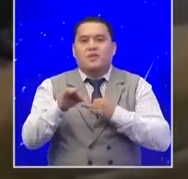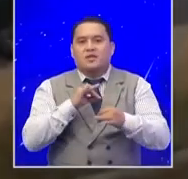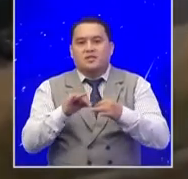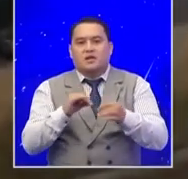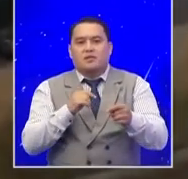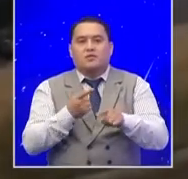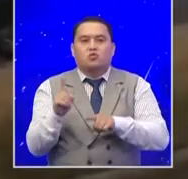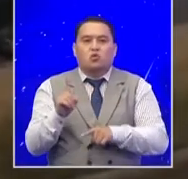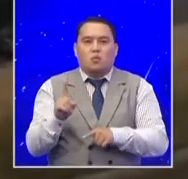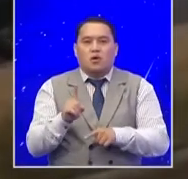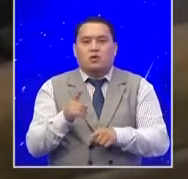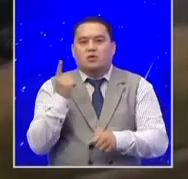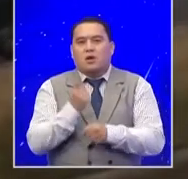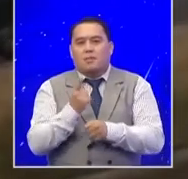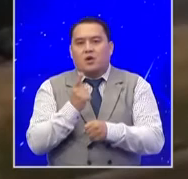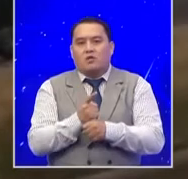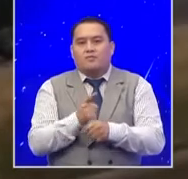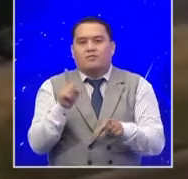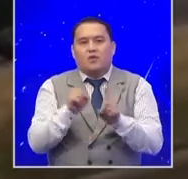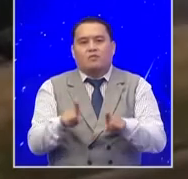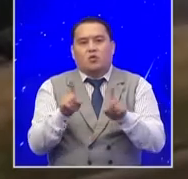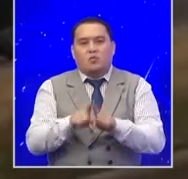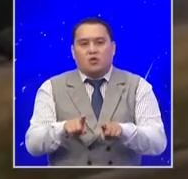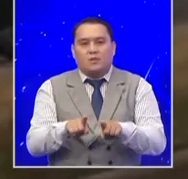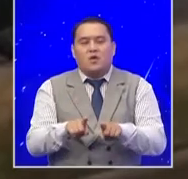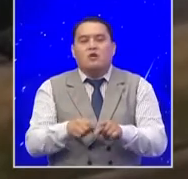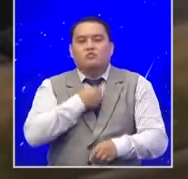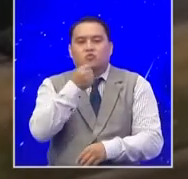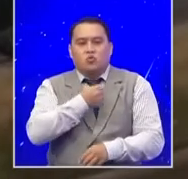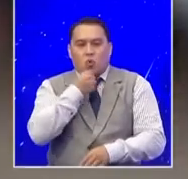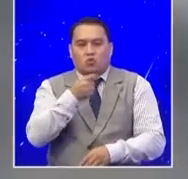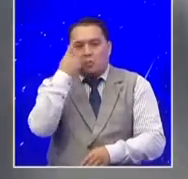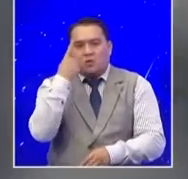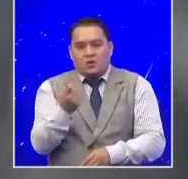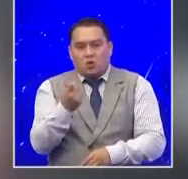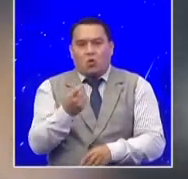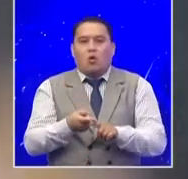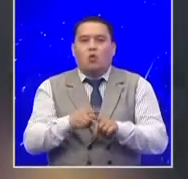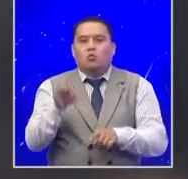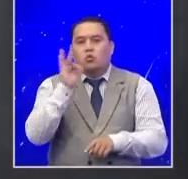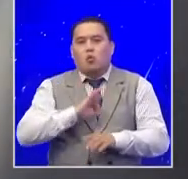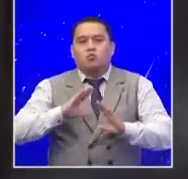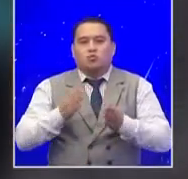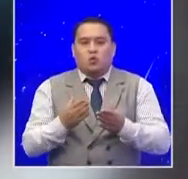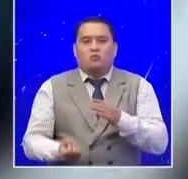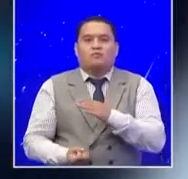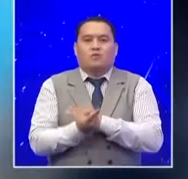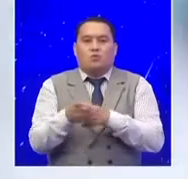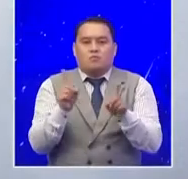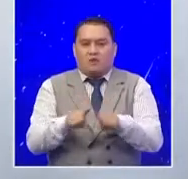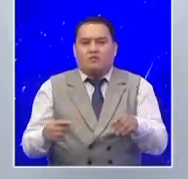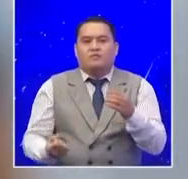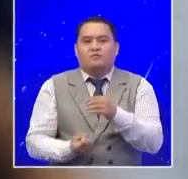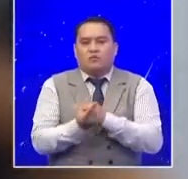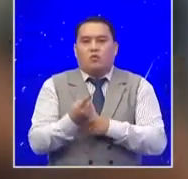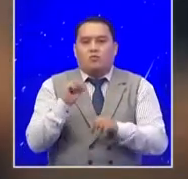профилактические беседы о недопущении впредь подобных фактов. Взрослые, в частности, предупреждены о том, что в случае допущения правонарушений